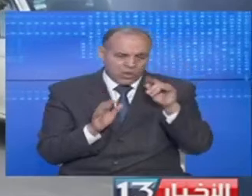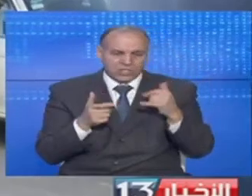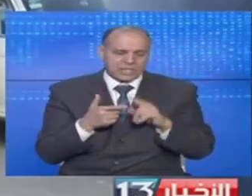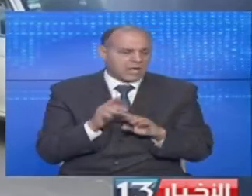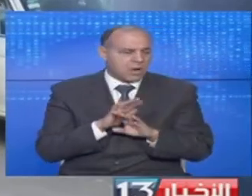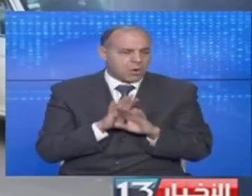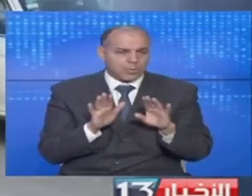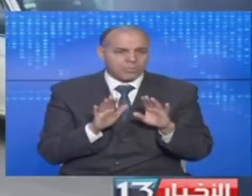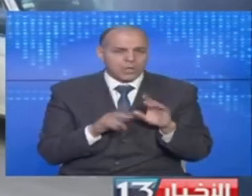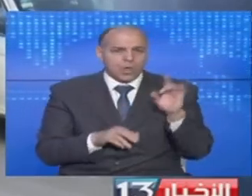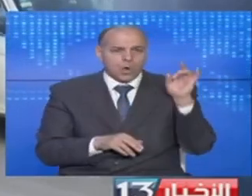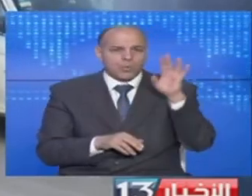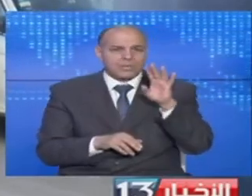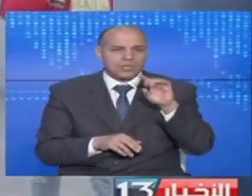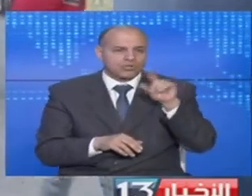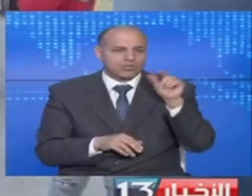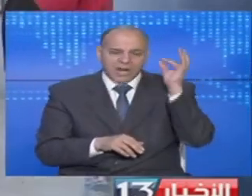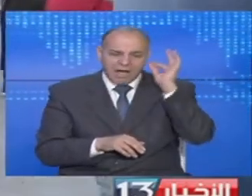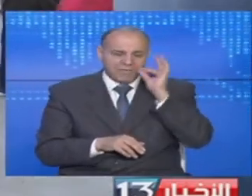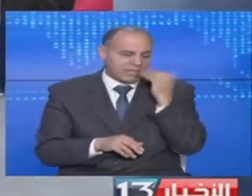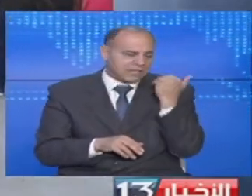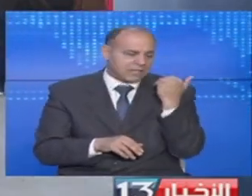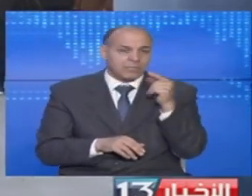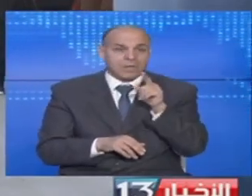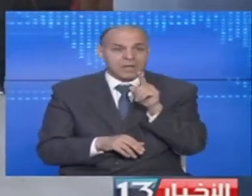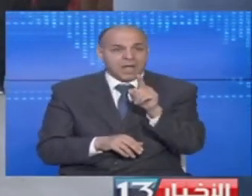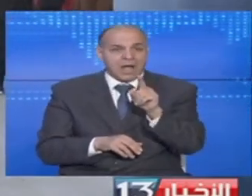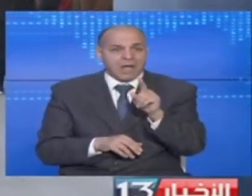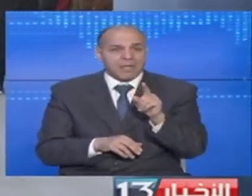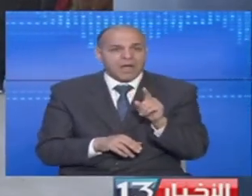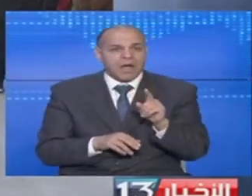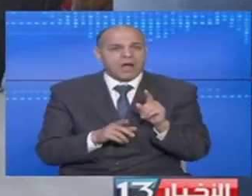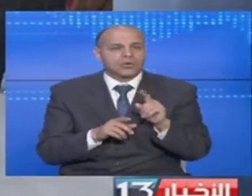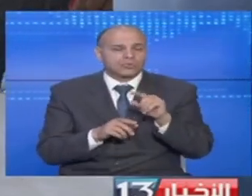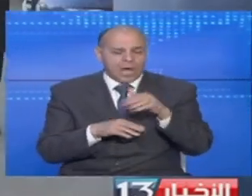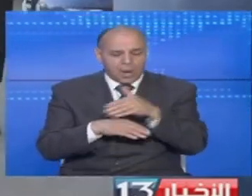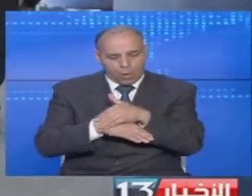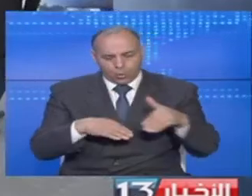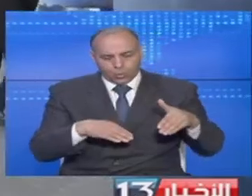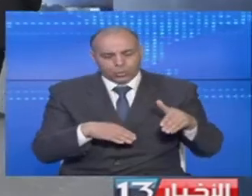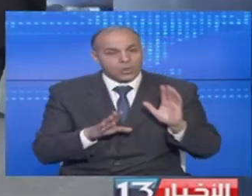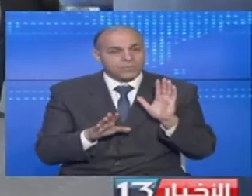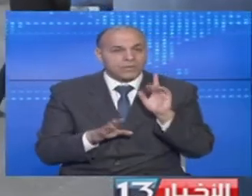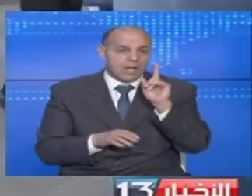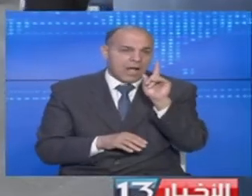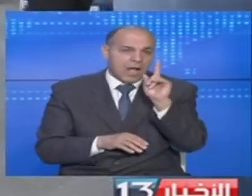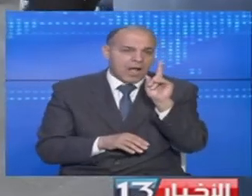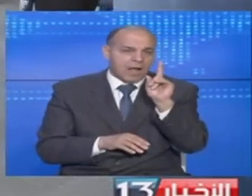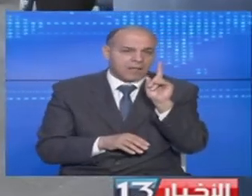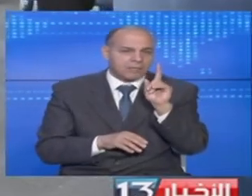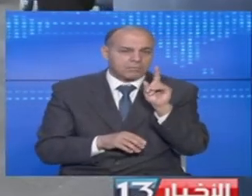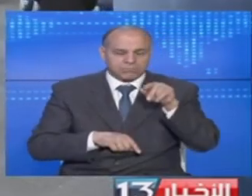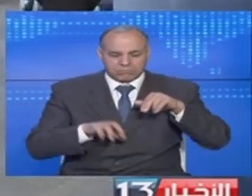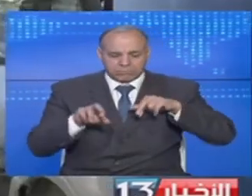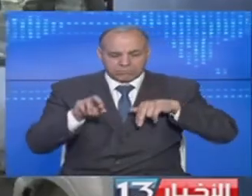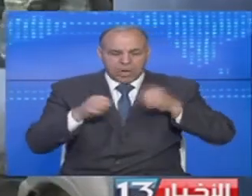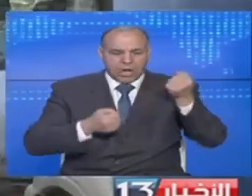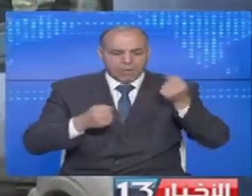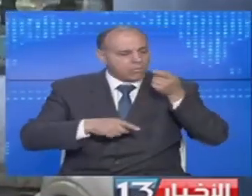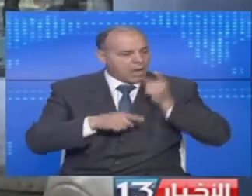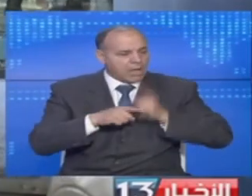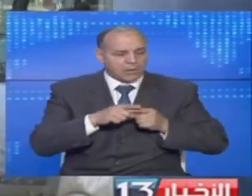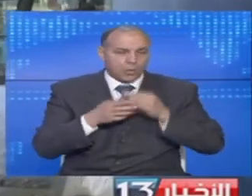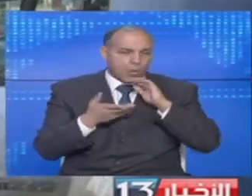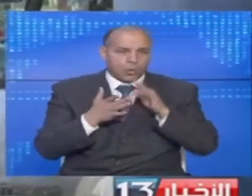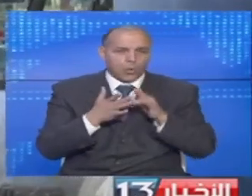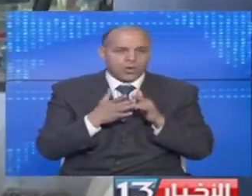والجزائر في 15 أفريل الماضي على مستوى الشريط الحدودي دون السماح بمرور الشاحنات